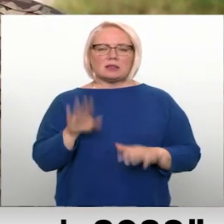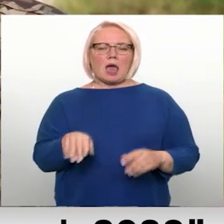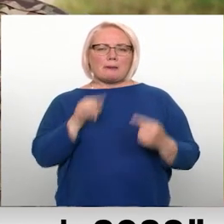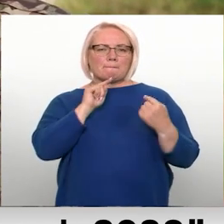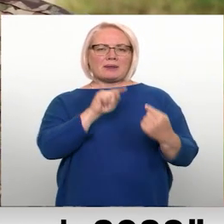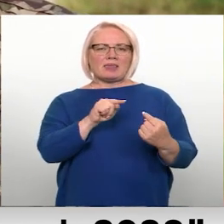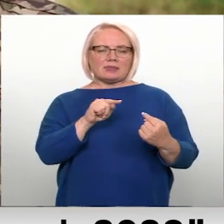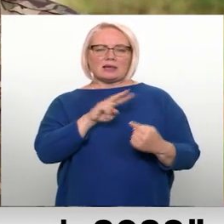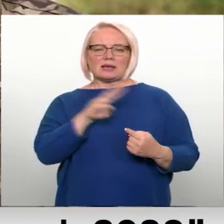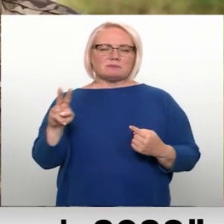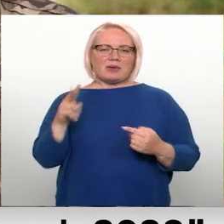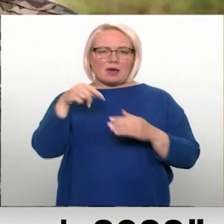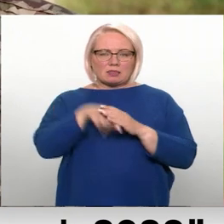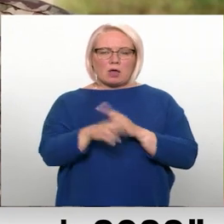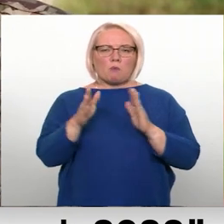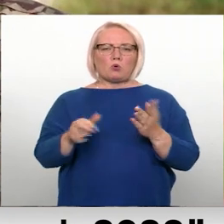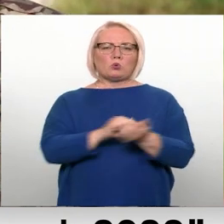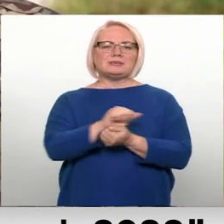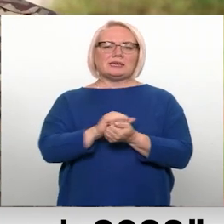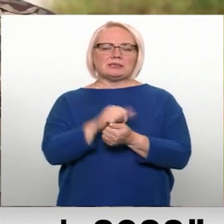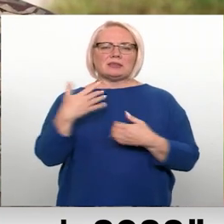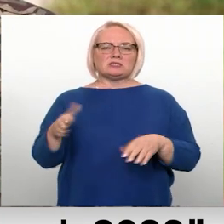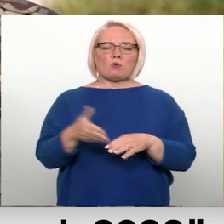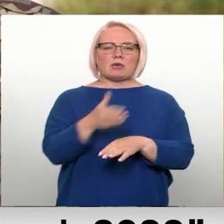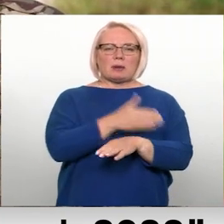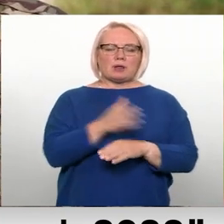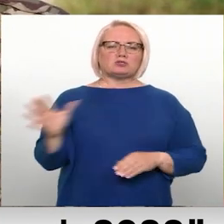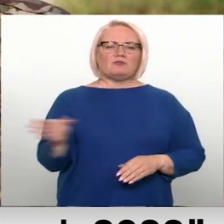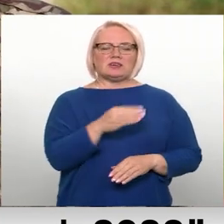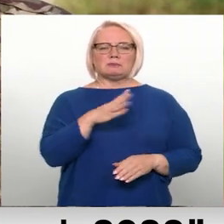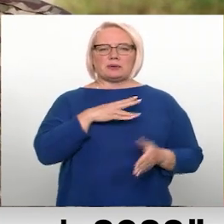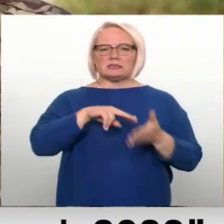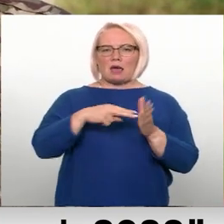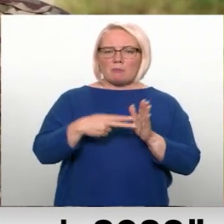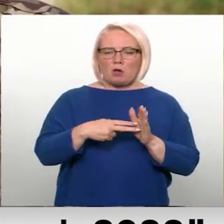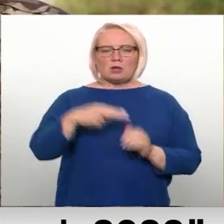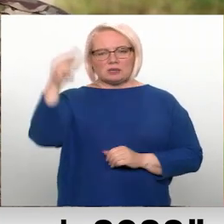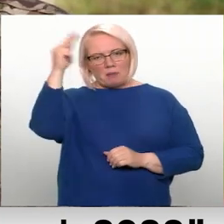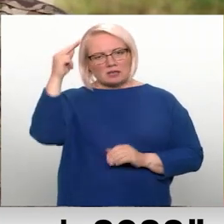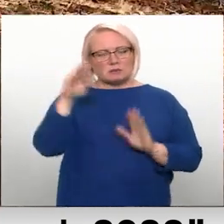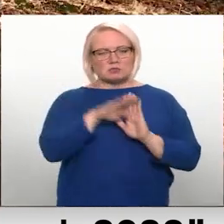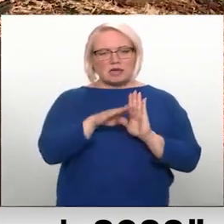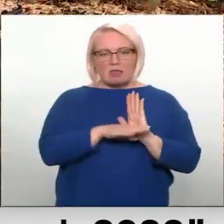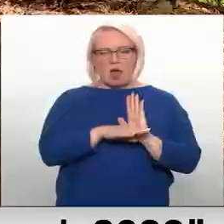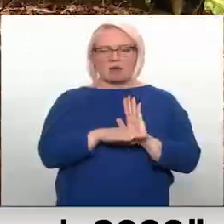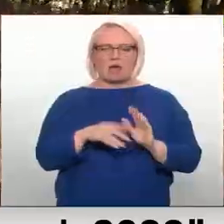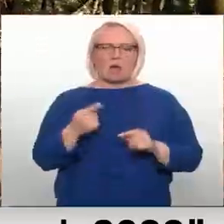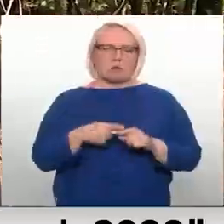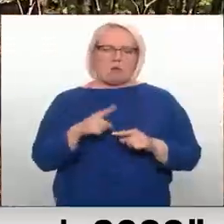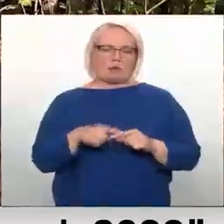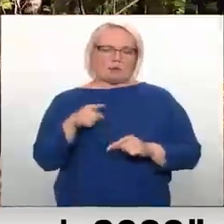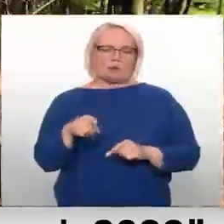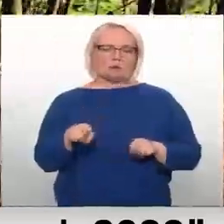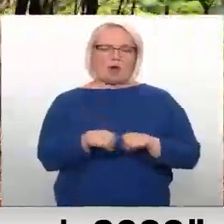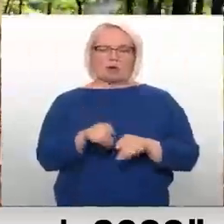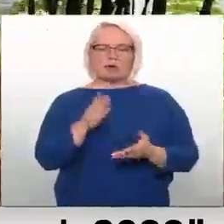vietā, kur bija iefiltrējies, tiktu iznīcināts. Bet tas jau iepriekš bija viss saplānots mācības scenārijā, un tad tas arī